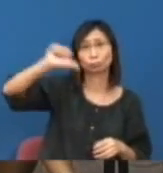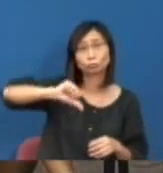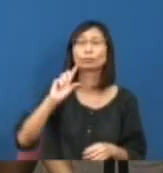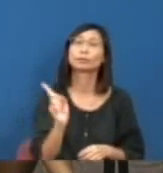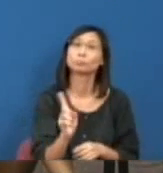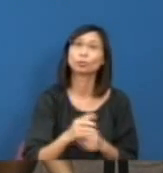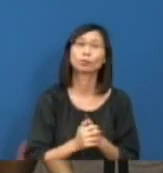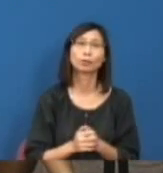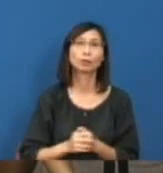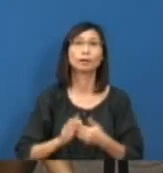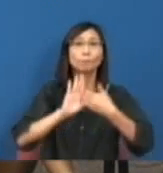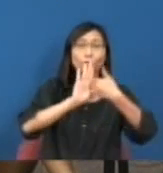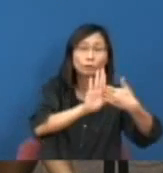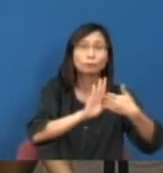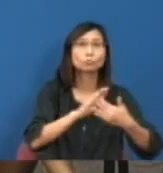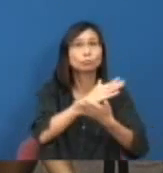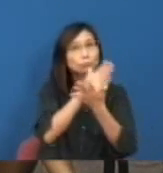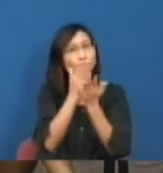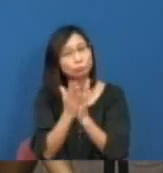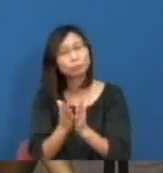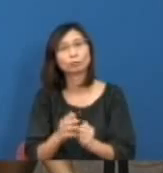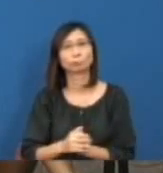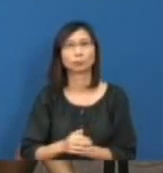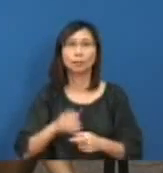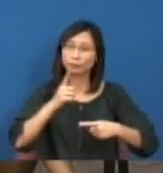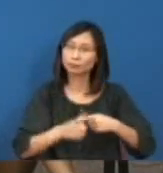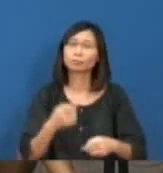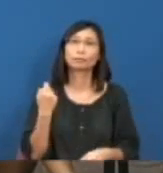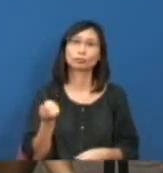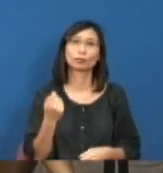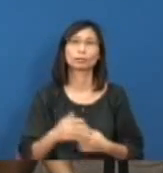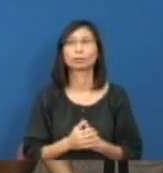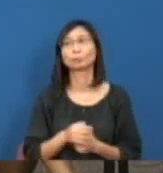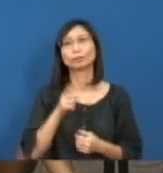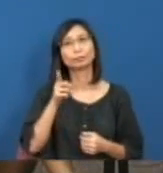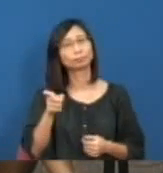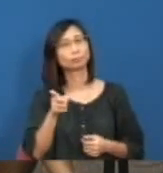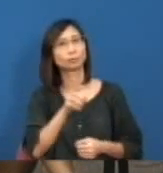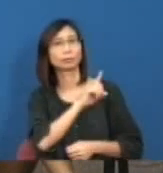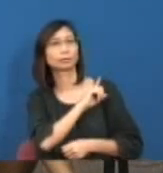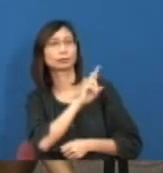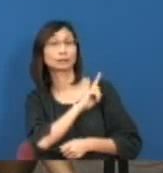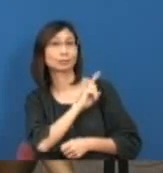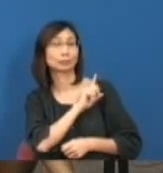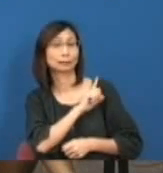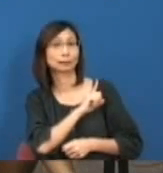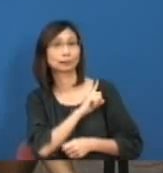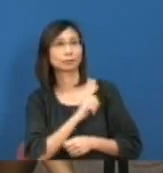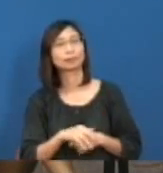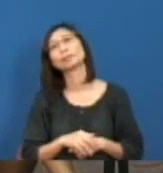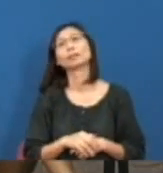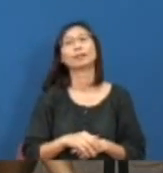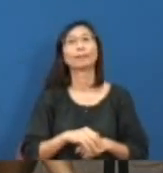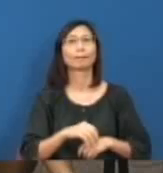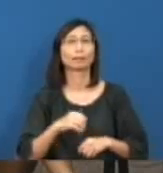方案啊？係咪啊？咁老實講好簡單，咁而家你又咪自己開門拎個難方案入嚟？只不過難方案冇咁難啫嘛，係